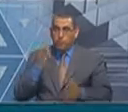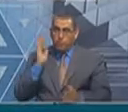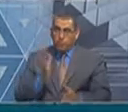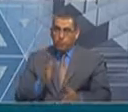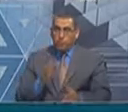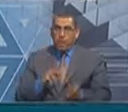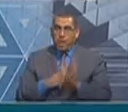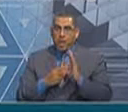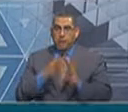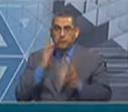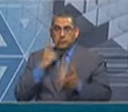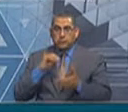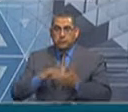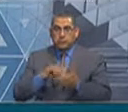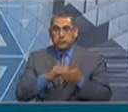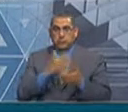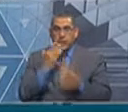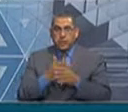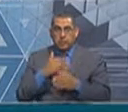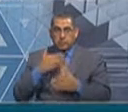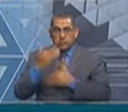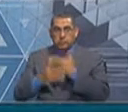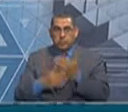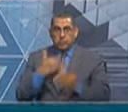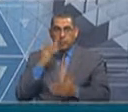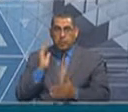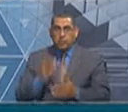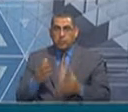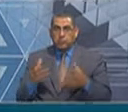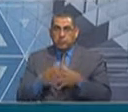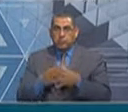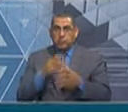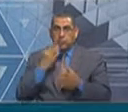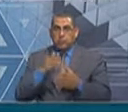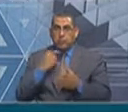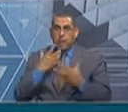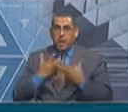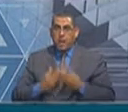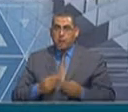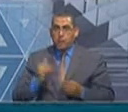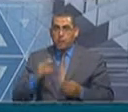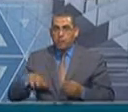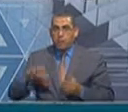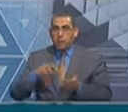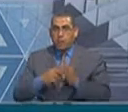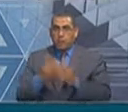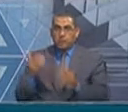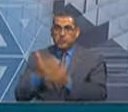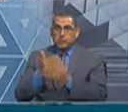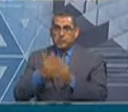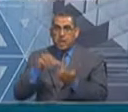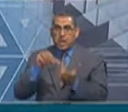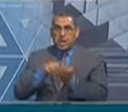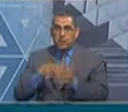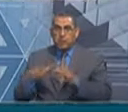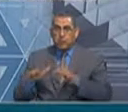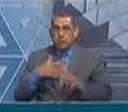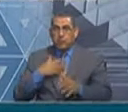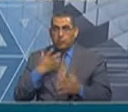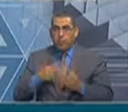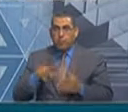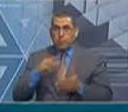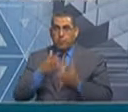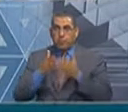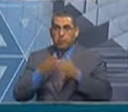يعني هناك من المتوقع أن تكون هم يعني كلمة تتحدث عن الحقيقة أمن المنطقة والتدخلات الإيرانية وزعزعة استقرار أمن